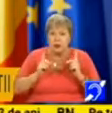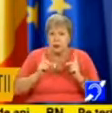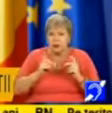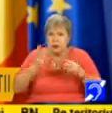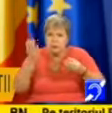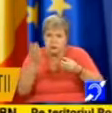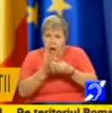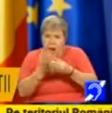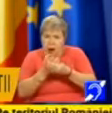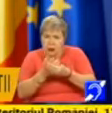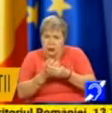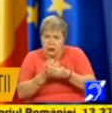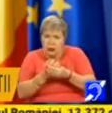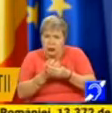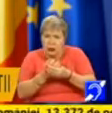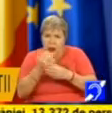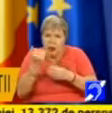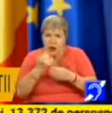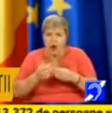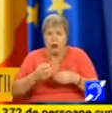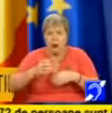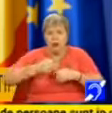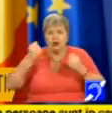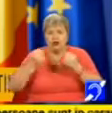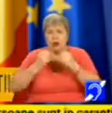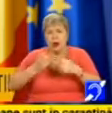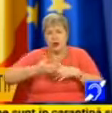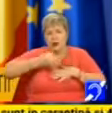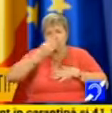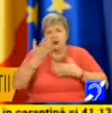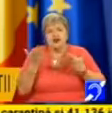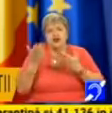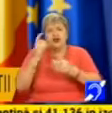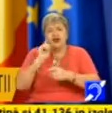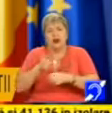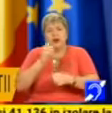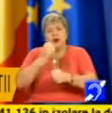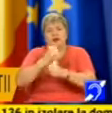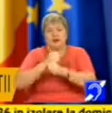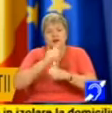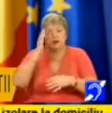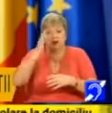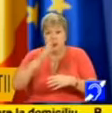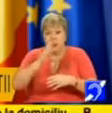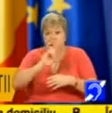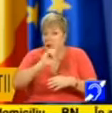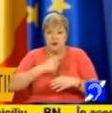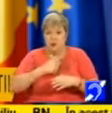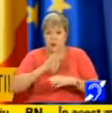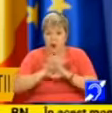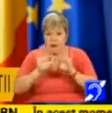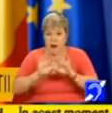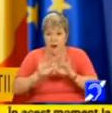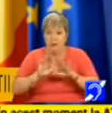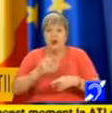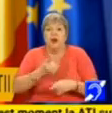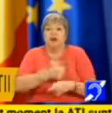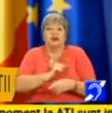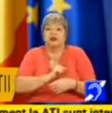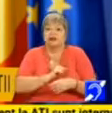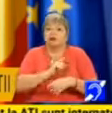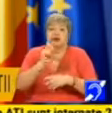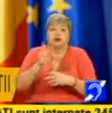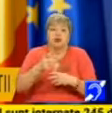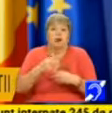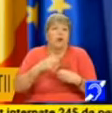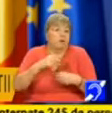care venea să explice ce trebuia făcut. Așa nu se poate. Nu poate fiecare institut, oricât de bine